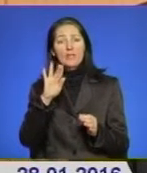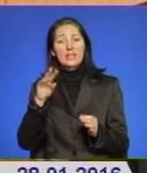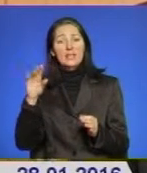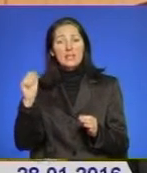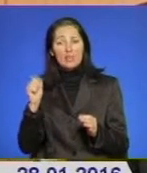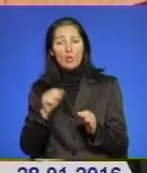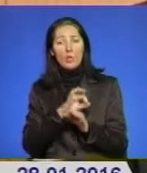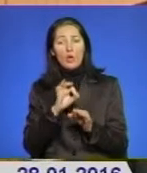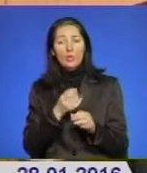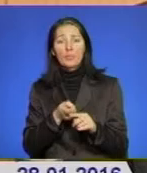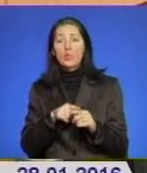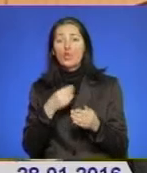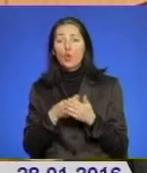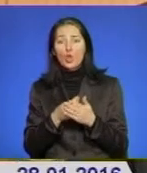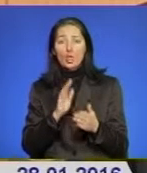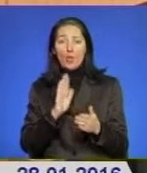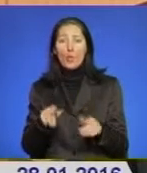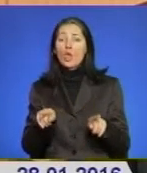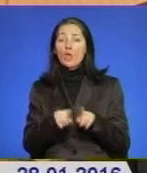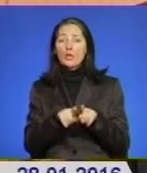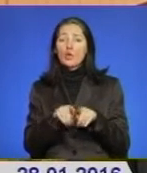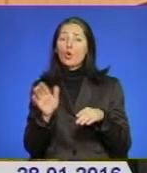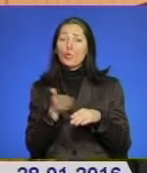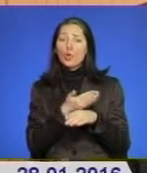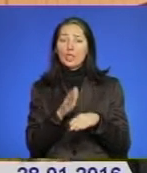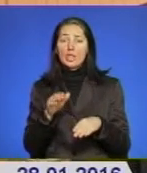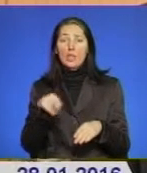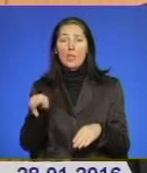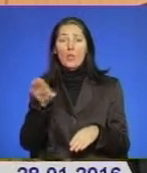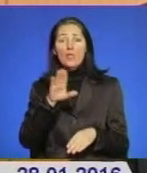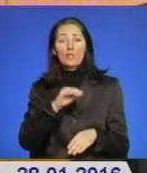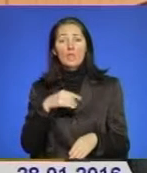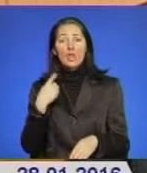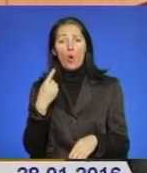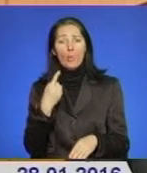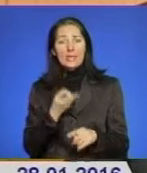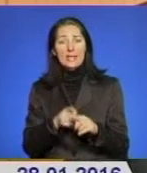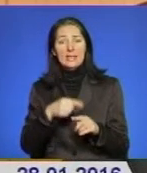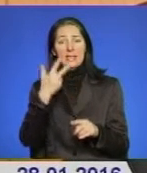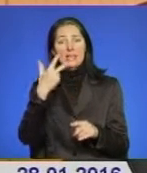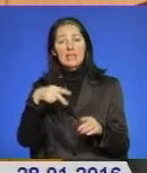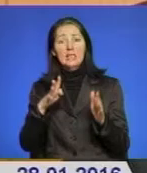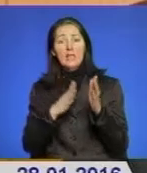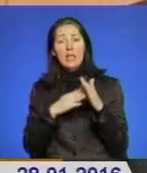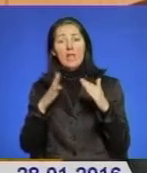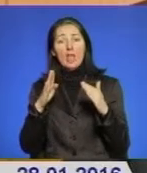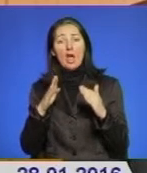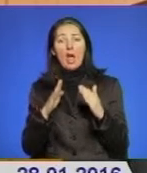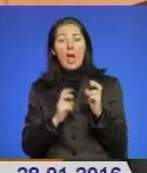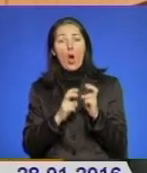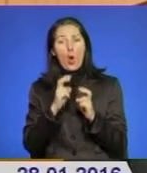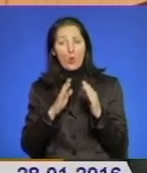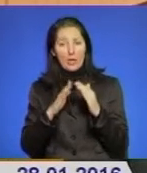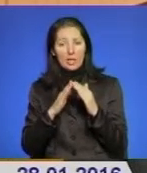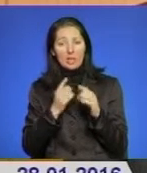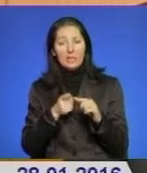майже рівномірно, я рахую так, розповсюджені, розподілені по всій області. Це 39 об'єктів. Це